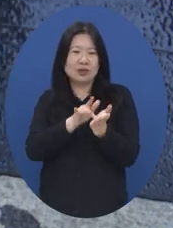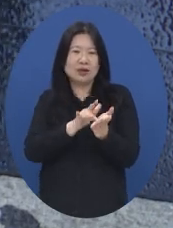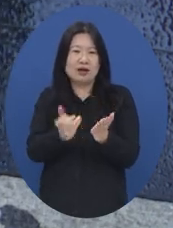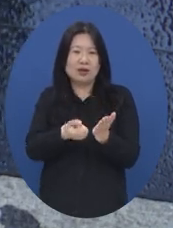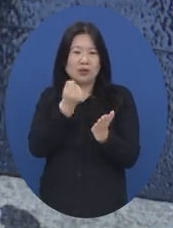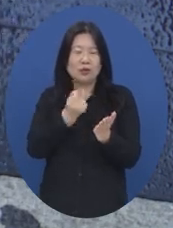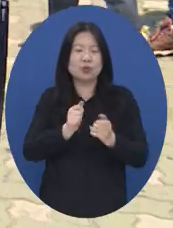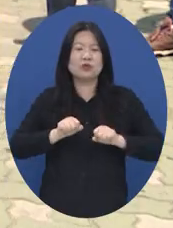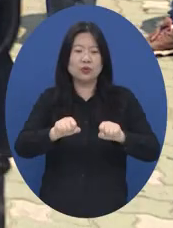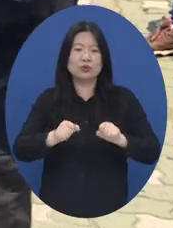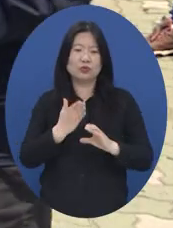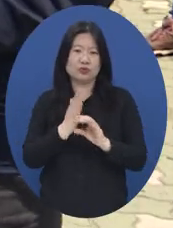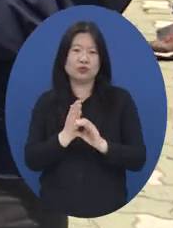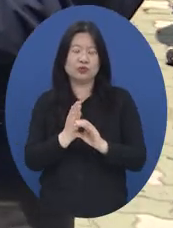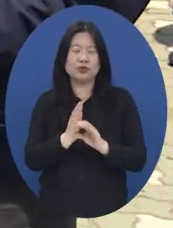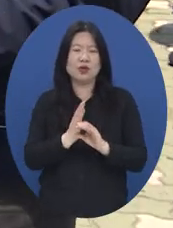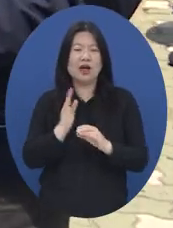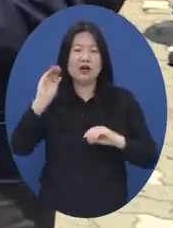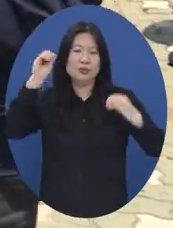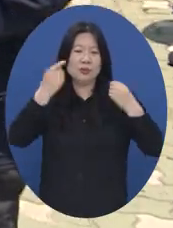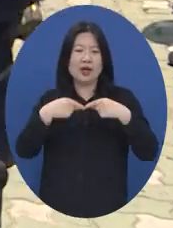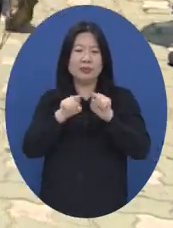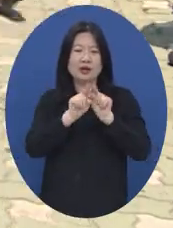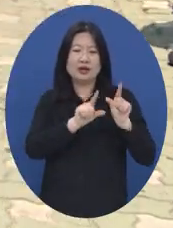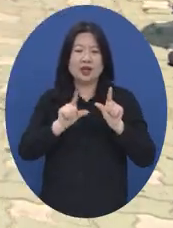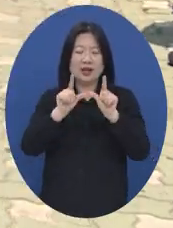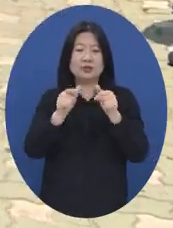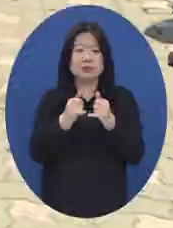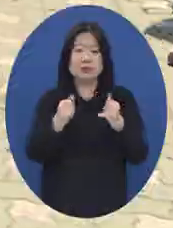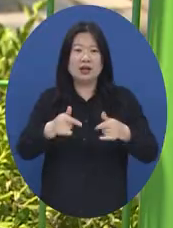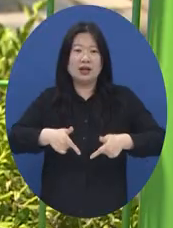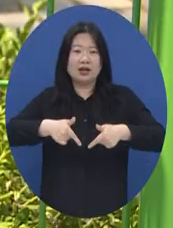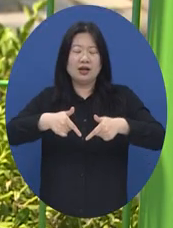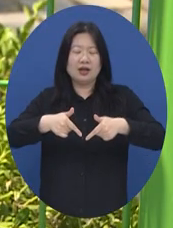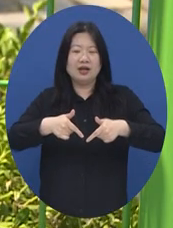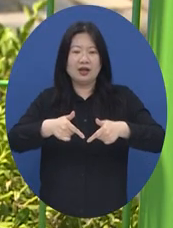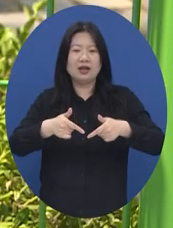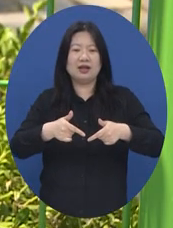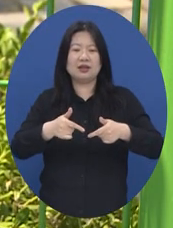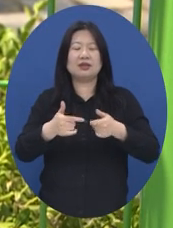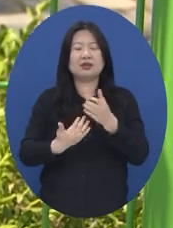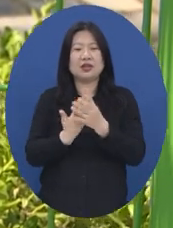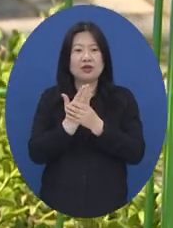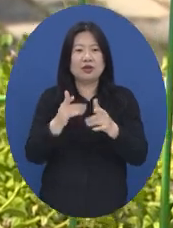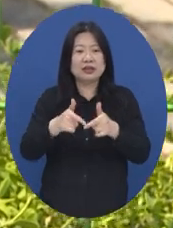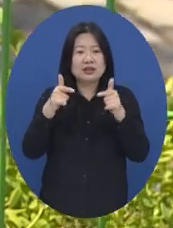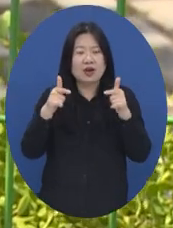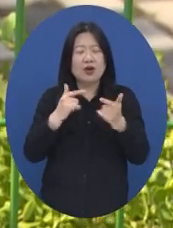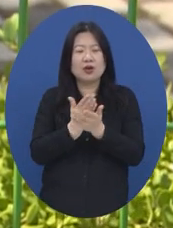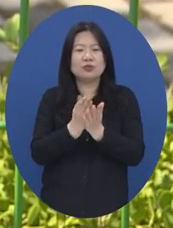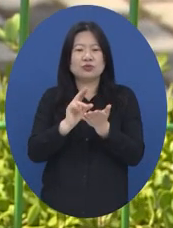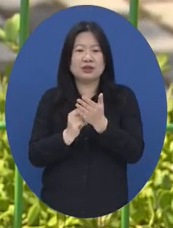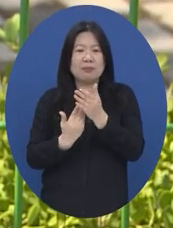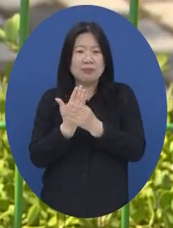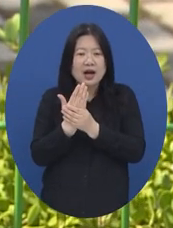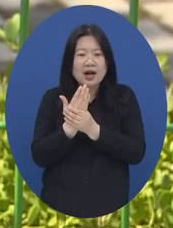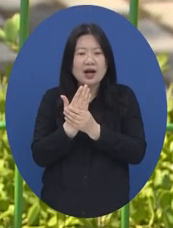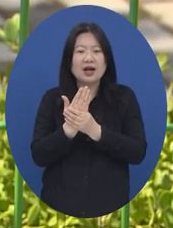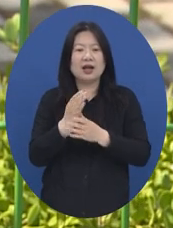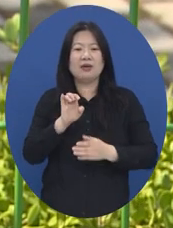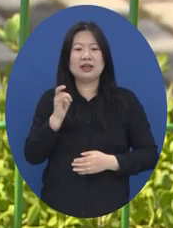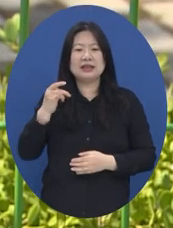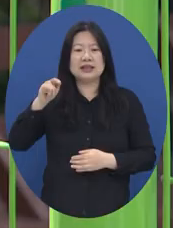있습니다. 또 반려동물과 함께 사는 주민들이 늘면서 발생하는 각종 문제를 예방하기 위해 패티캣 캠페인도 벌이고